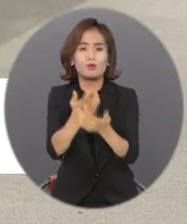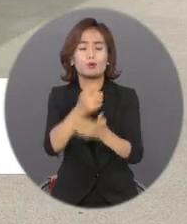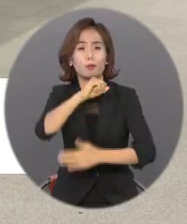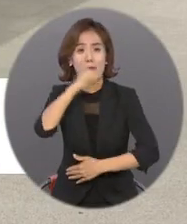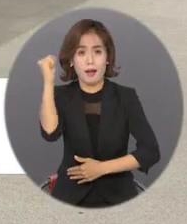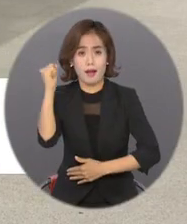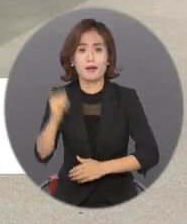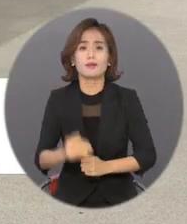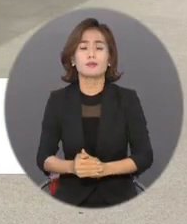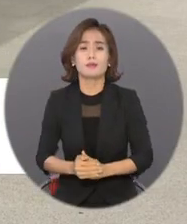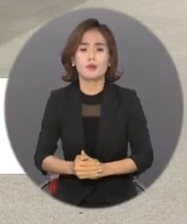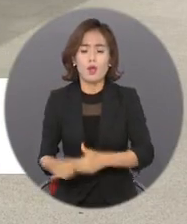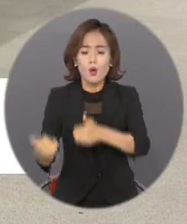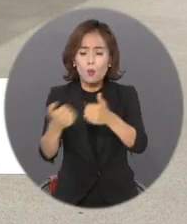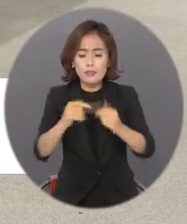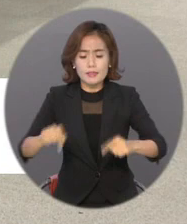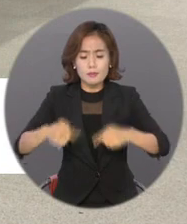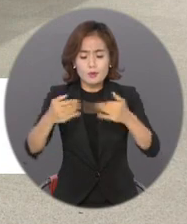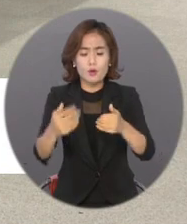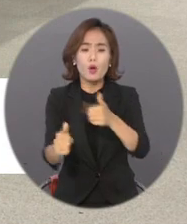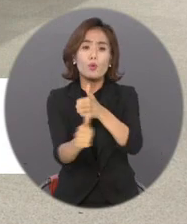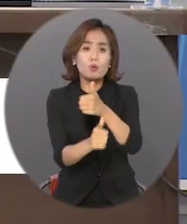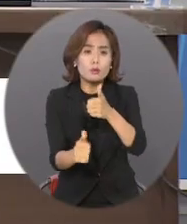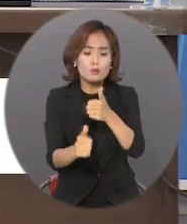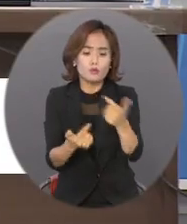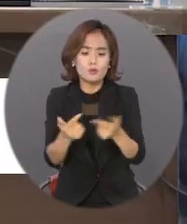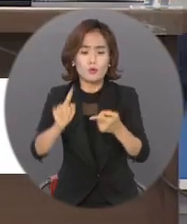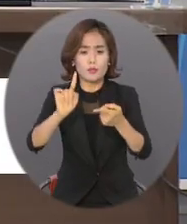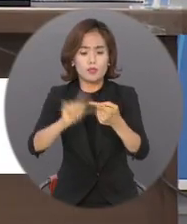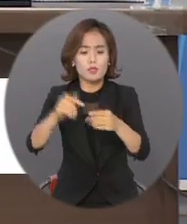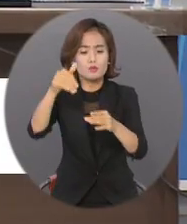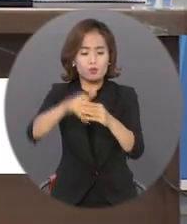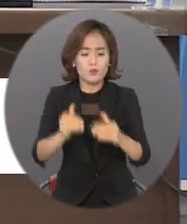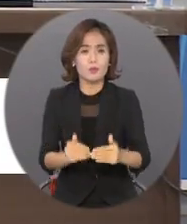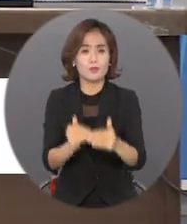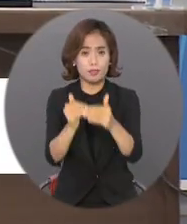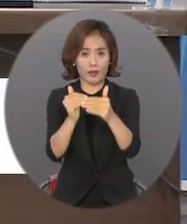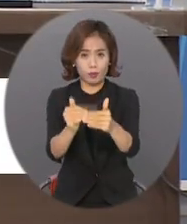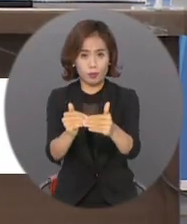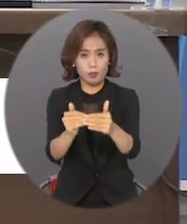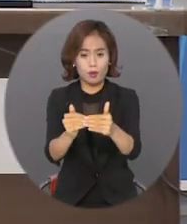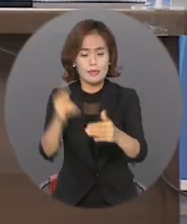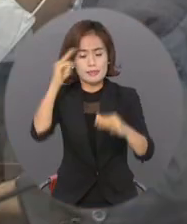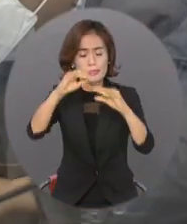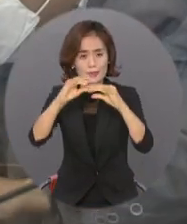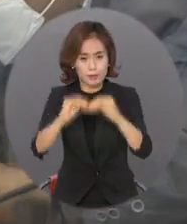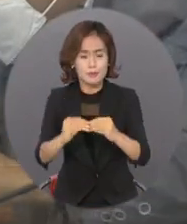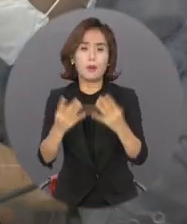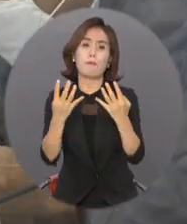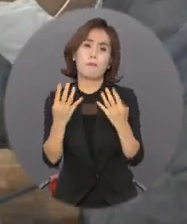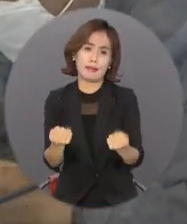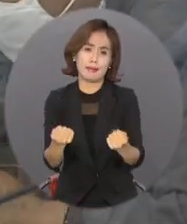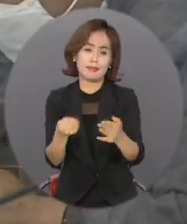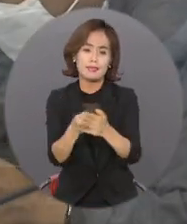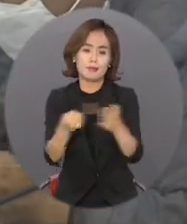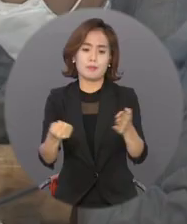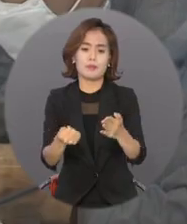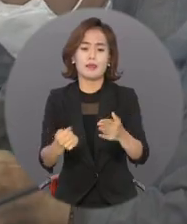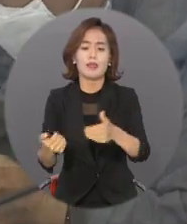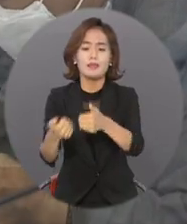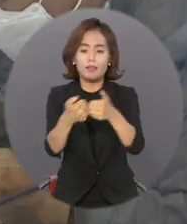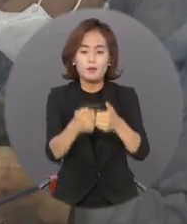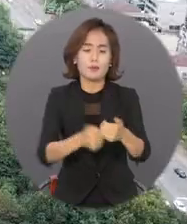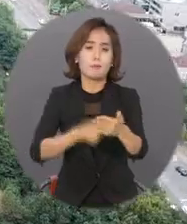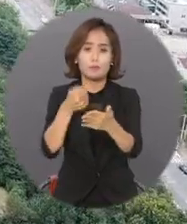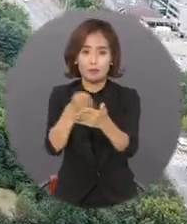통과됐습니다. 회의에 참석한 위원들이 조정안에 대한 투표를 진행했고 찬성 의견이 과반을 넘겨 심의가